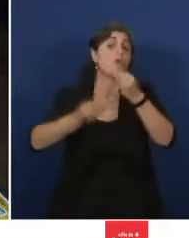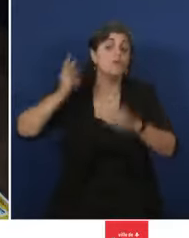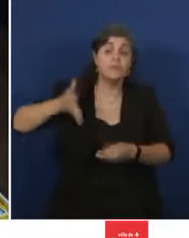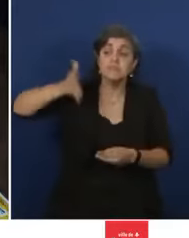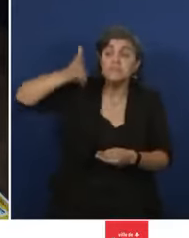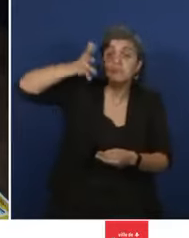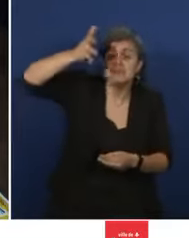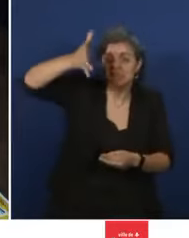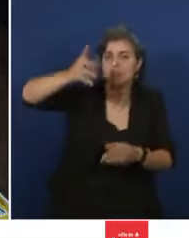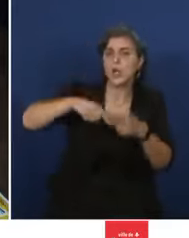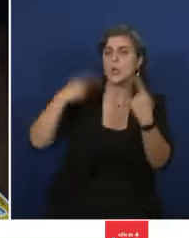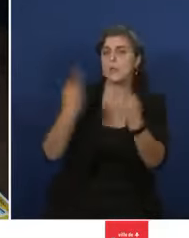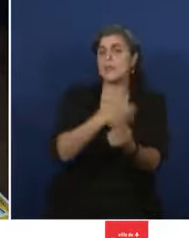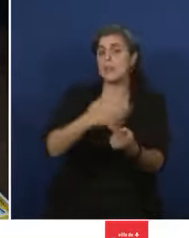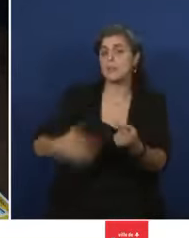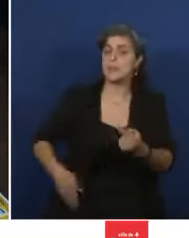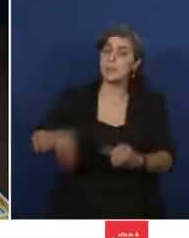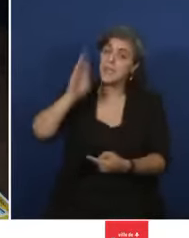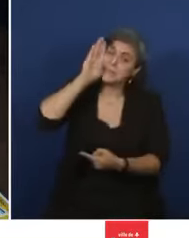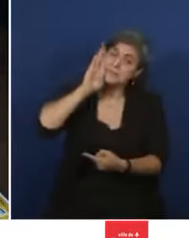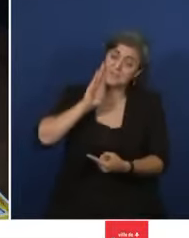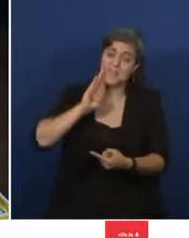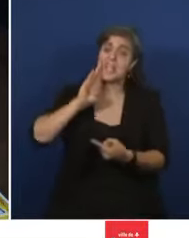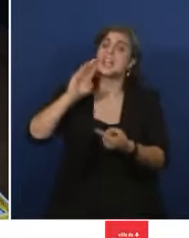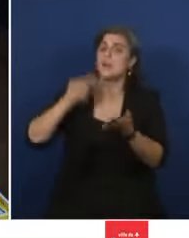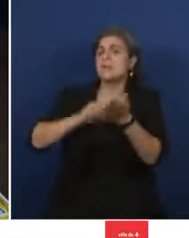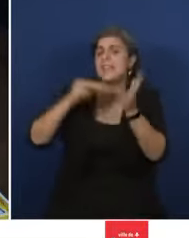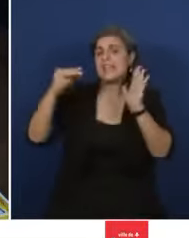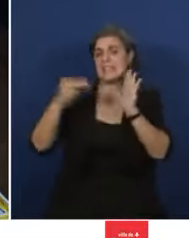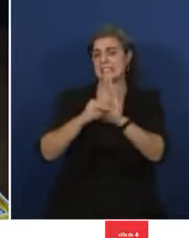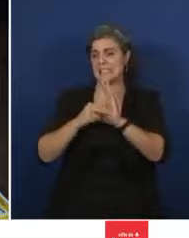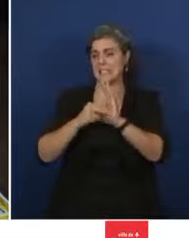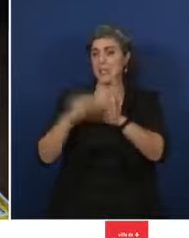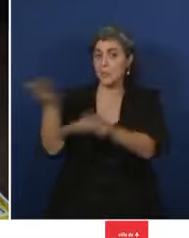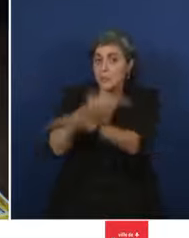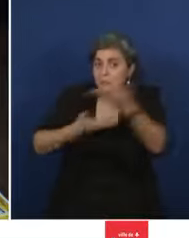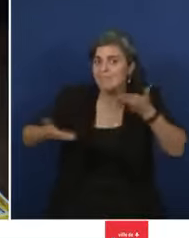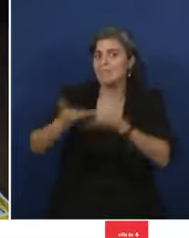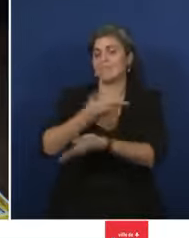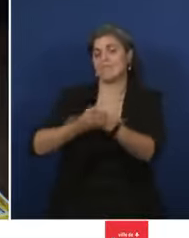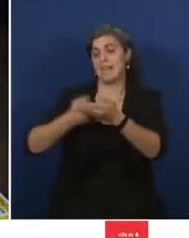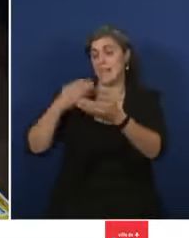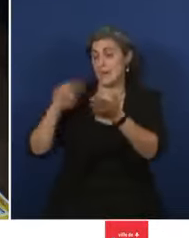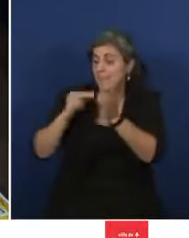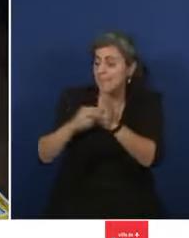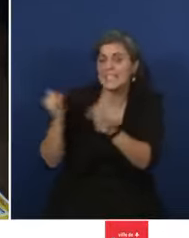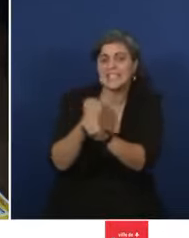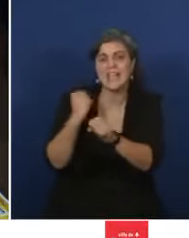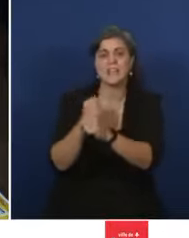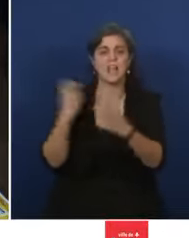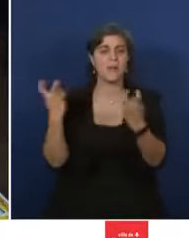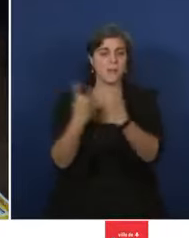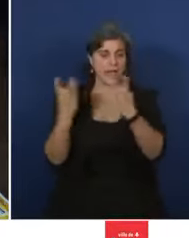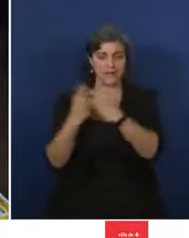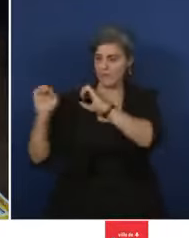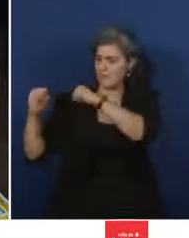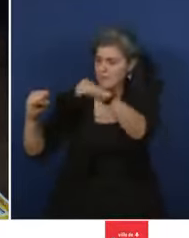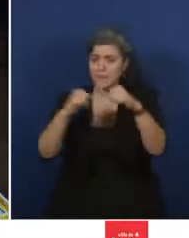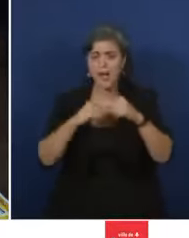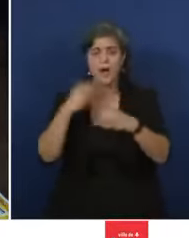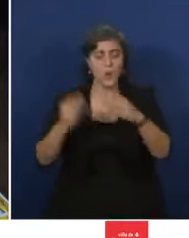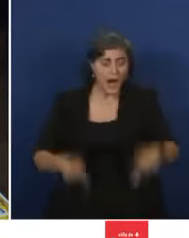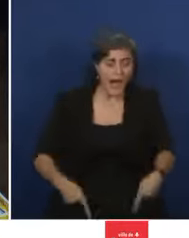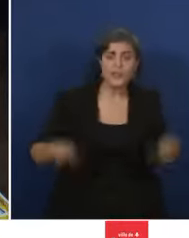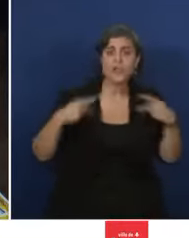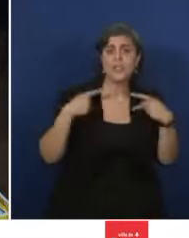prochain, présenter la méthode de concertation, la méthode de travail. Je pense aux conférences de consensus, la mobilisation d'ateliers, de